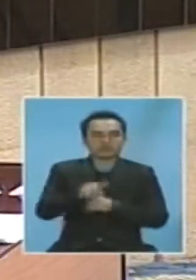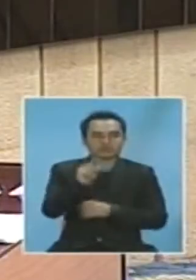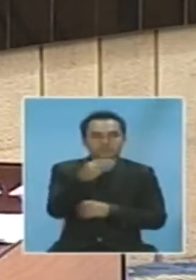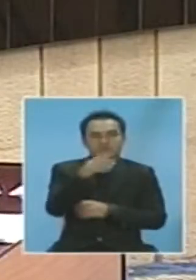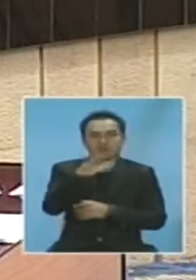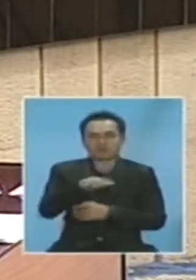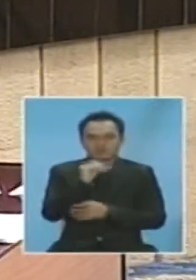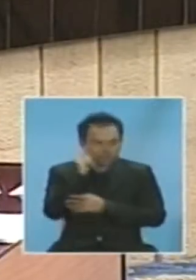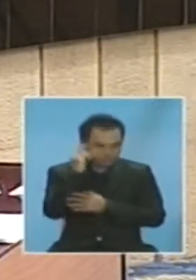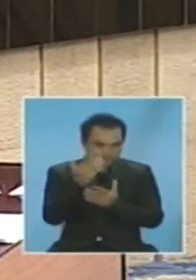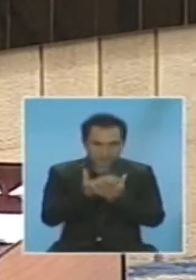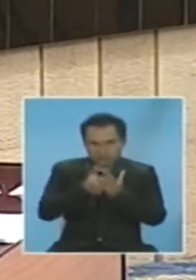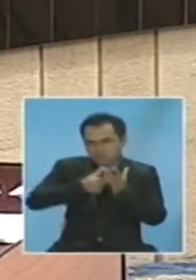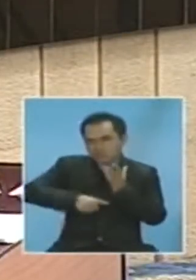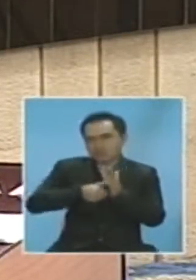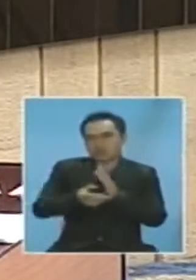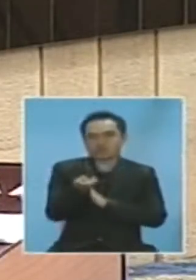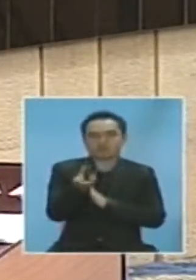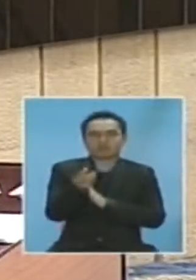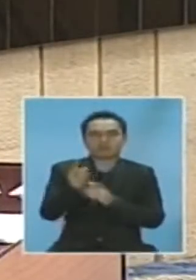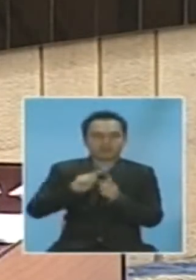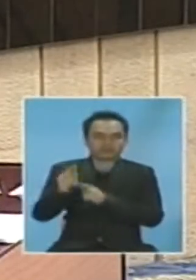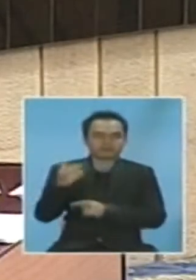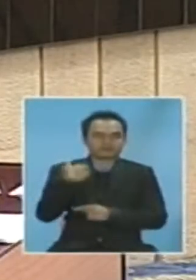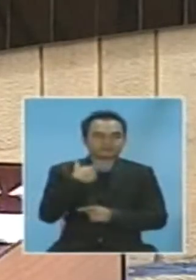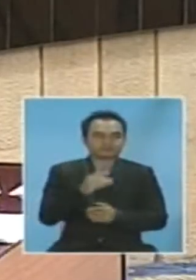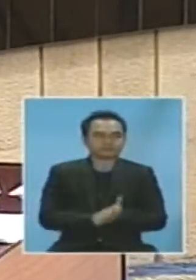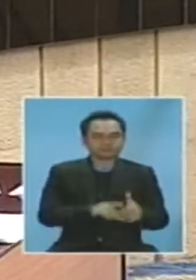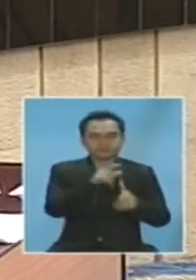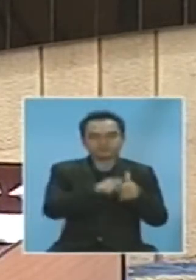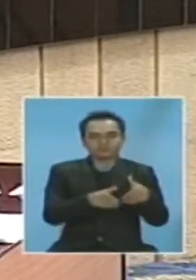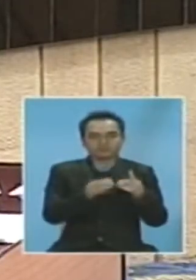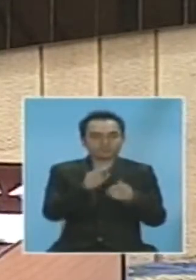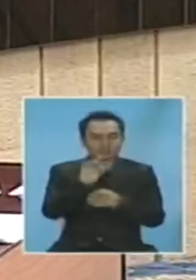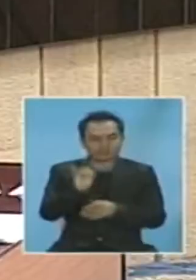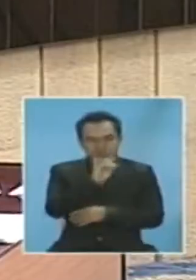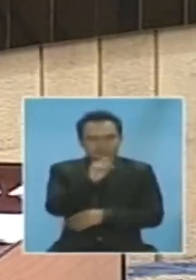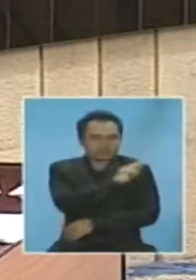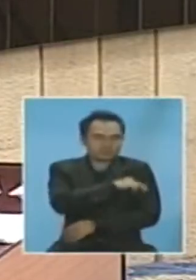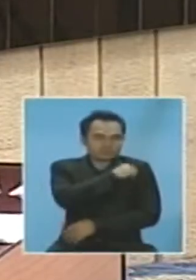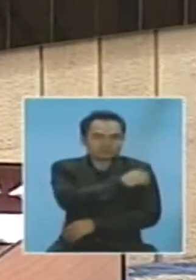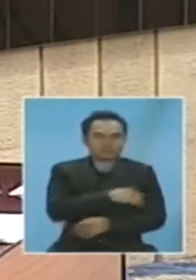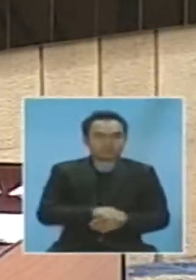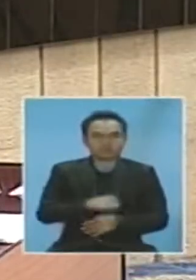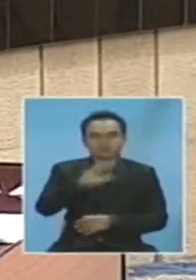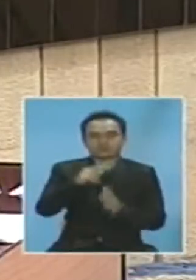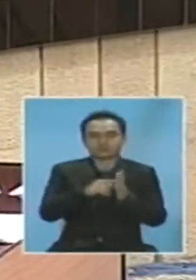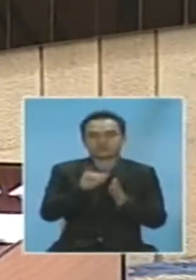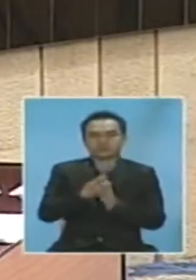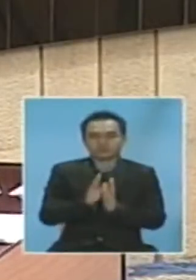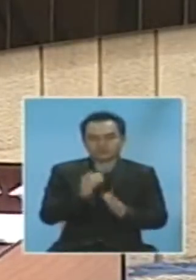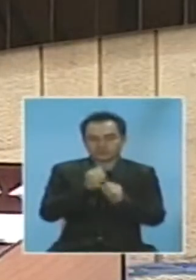ทและการรับจำนำทุกเม็ดค่ะนายสัตวแพทย์ชัยวัชรงค์นักวิชาการอิสระ